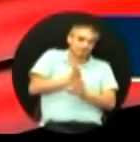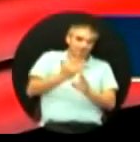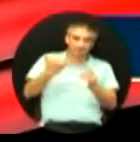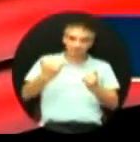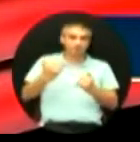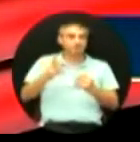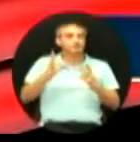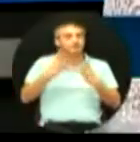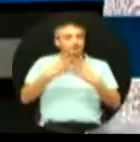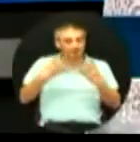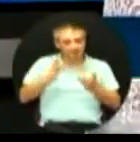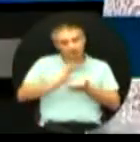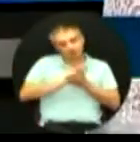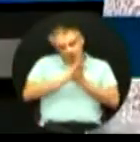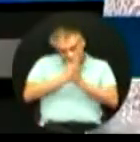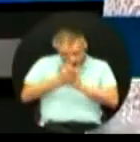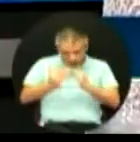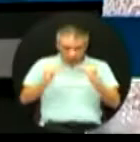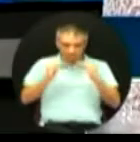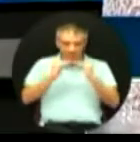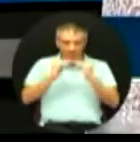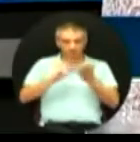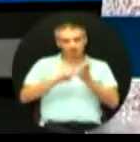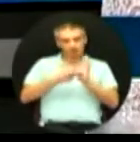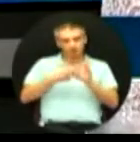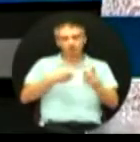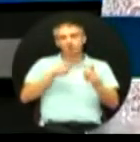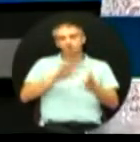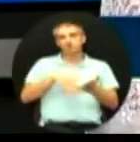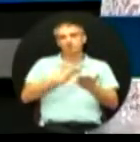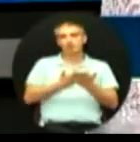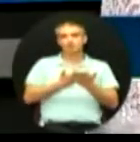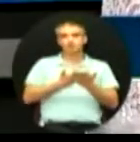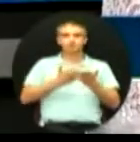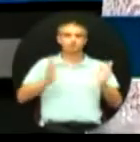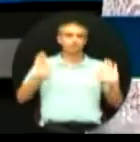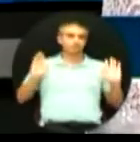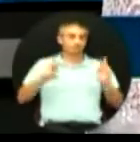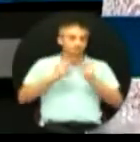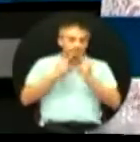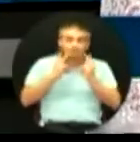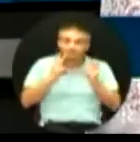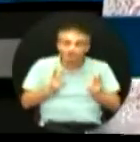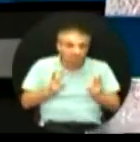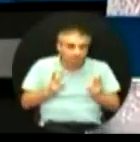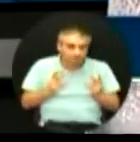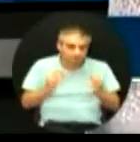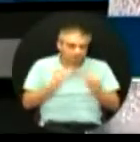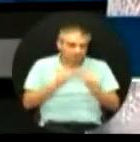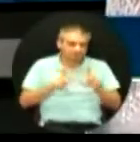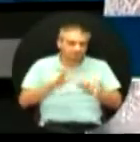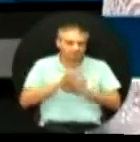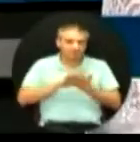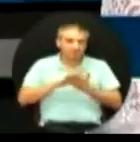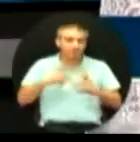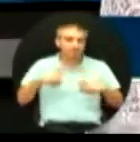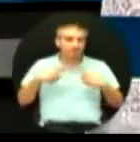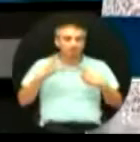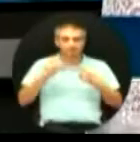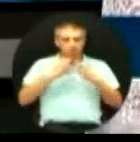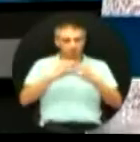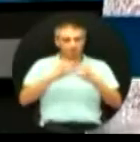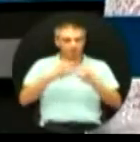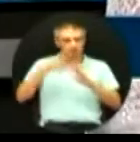של הגדר ישונה בהתאם לתוכנית. זו ההצעה. והפתרון יהיה על פי מרקם חיים. יהיו